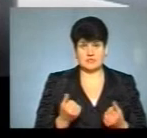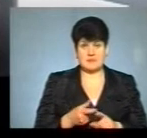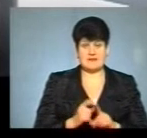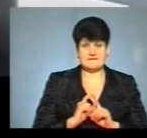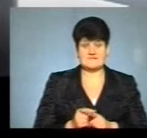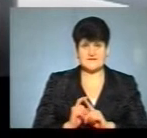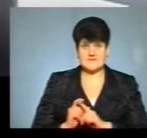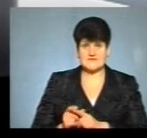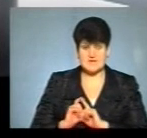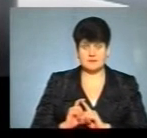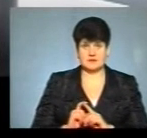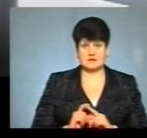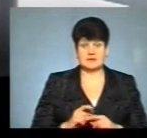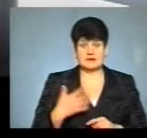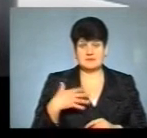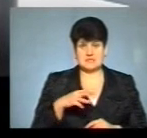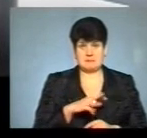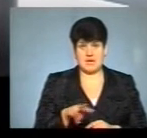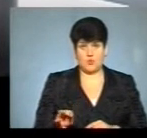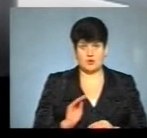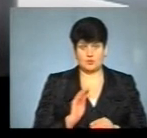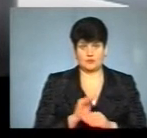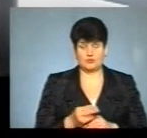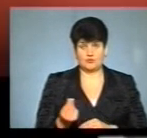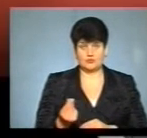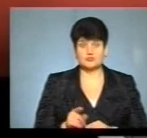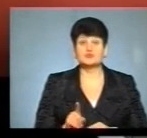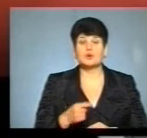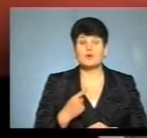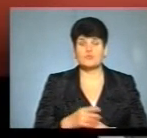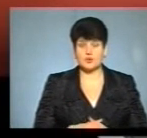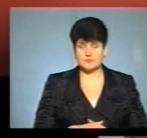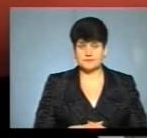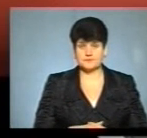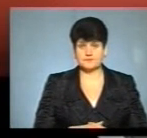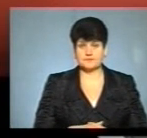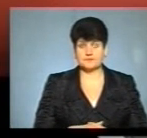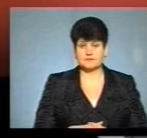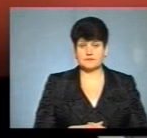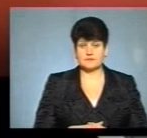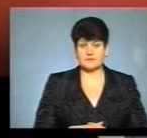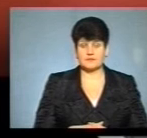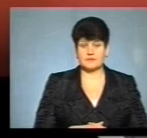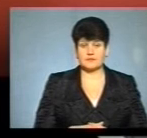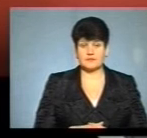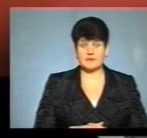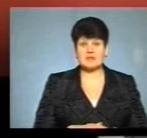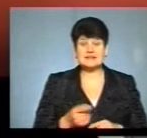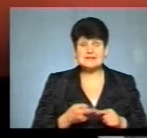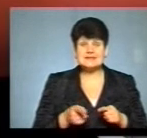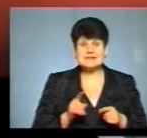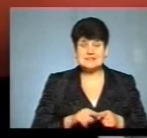відповіді на додаткових коштів 50 мільйонів. До чого я тут веду? Тобто, з держави в нас є 560 мільйонів. Тобто